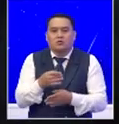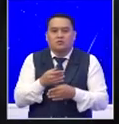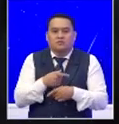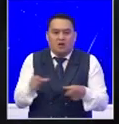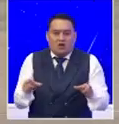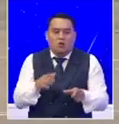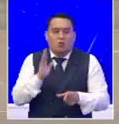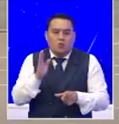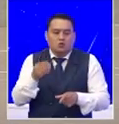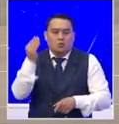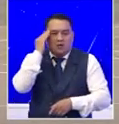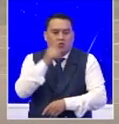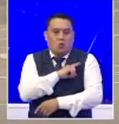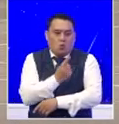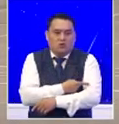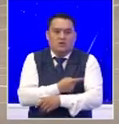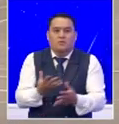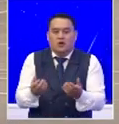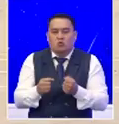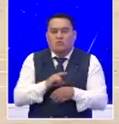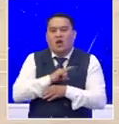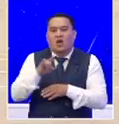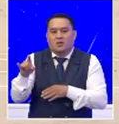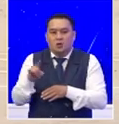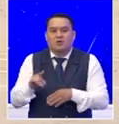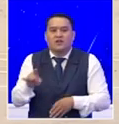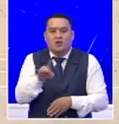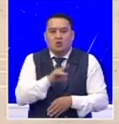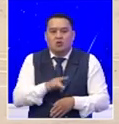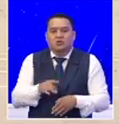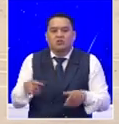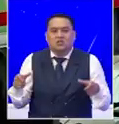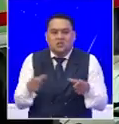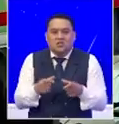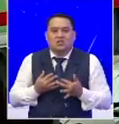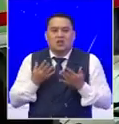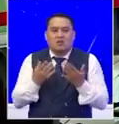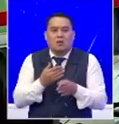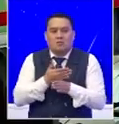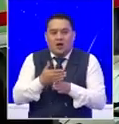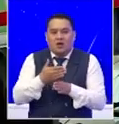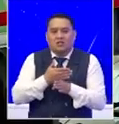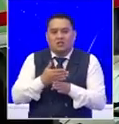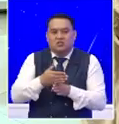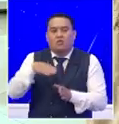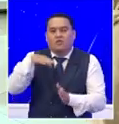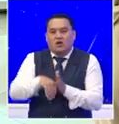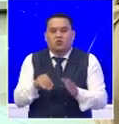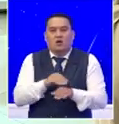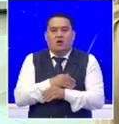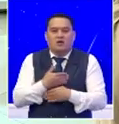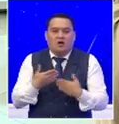сняты. Напротив, меры усиления будут приняты в аэропорту. В регионе с соблюдением санитарных требований постепенно будут введены в действие